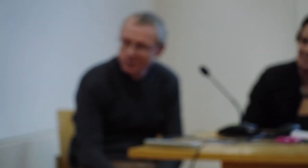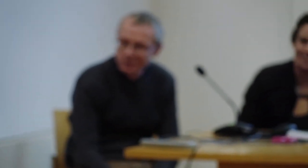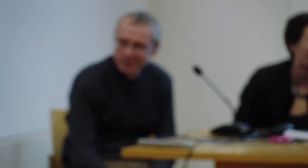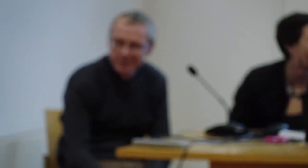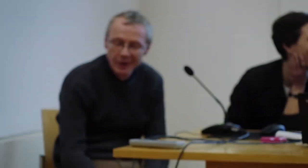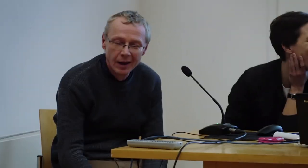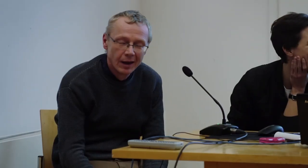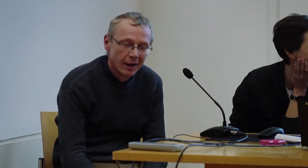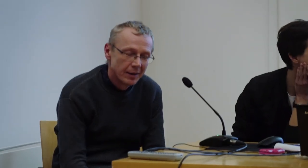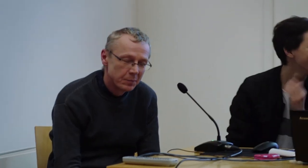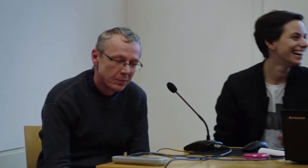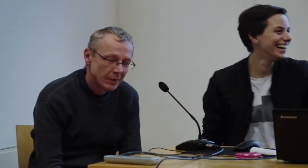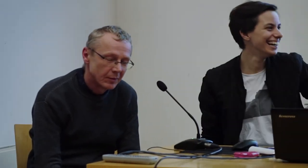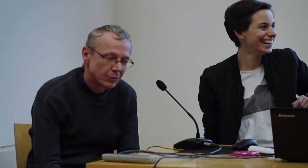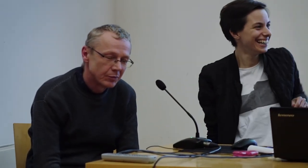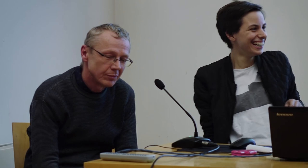nakonec.